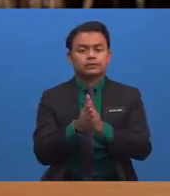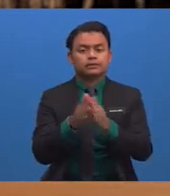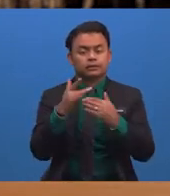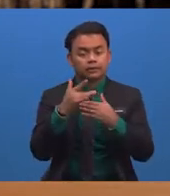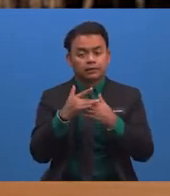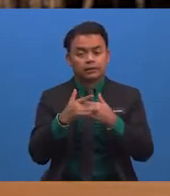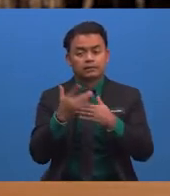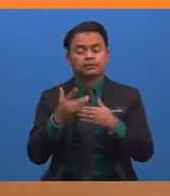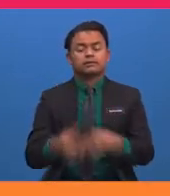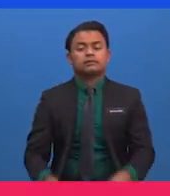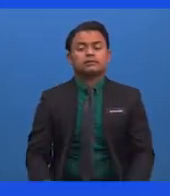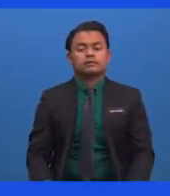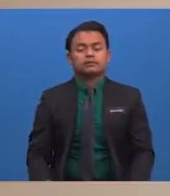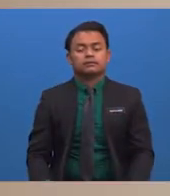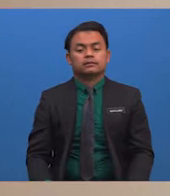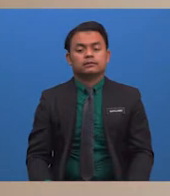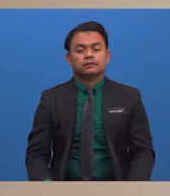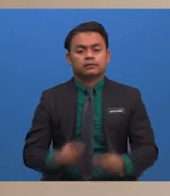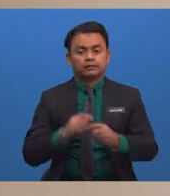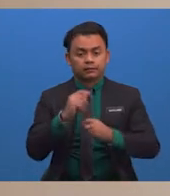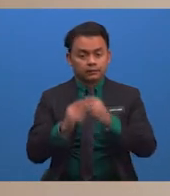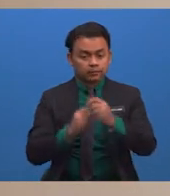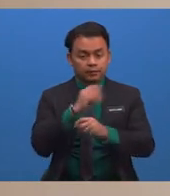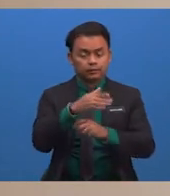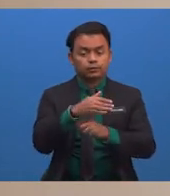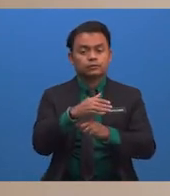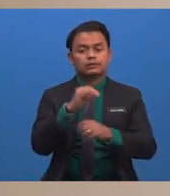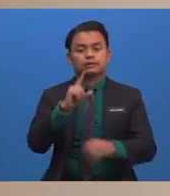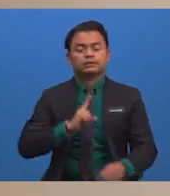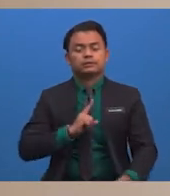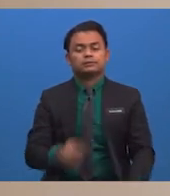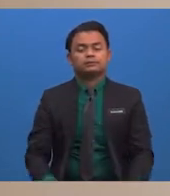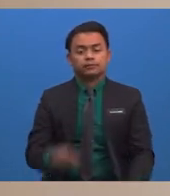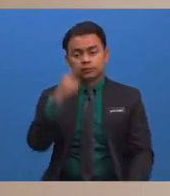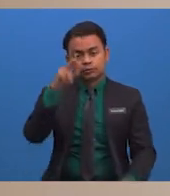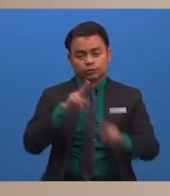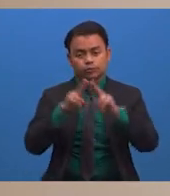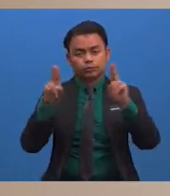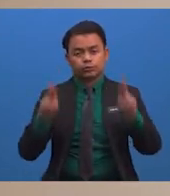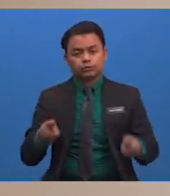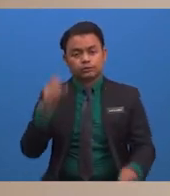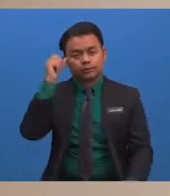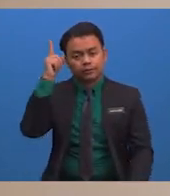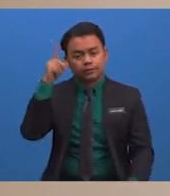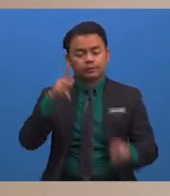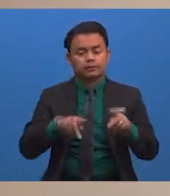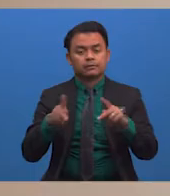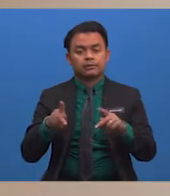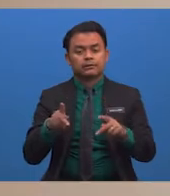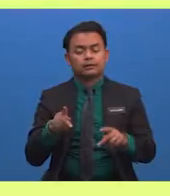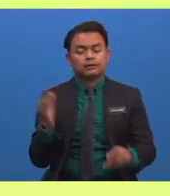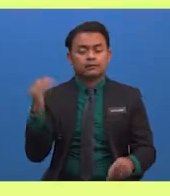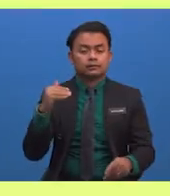cemerlang tamadun Islam. Untuk menguji kefahaman pelajar-pelajar, mari kita cuba menjawab beberapa